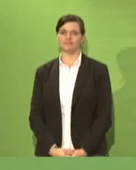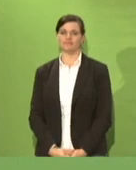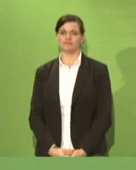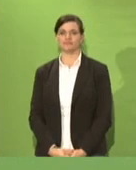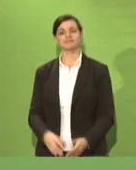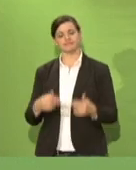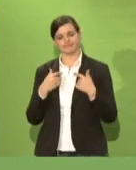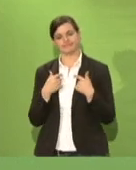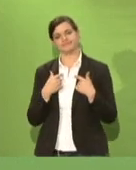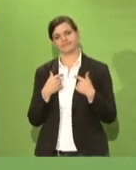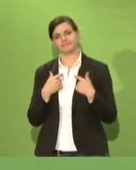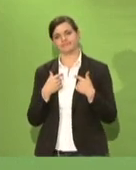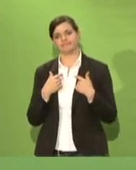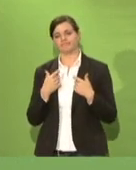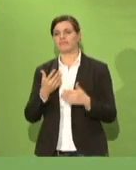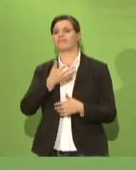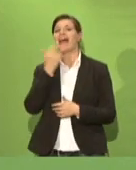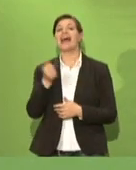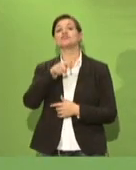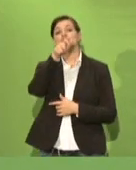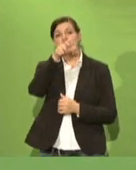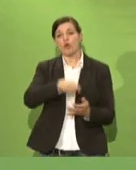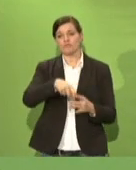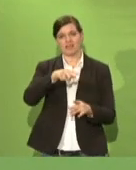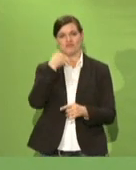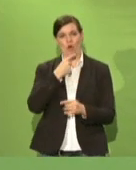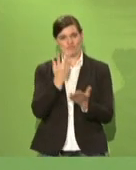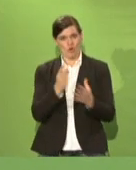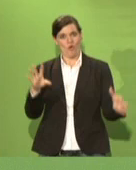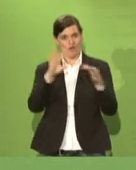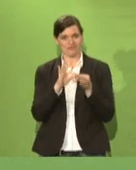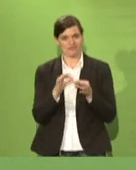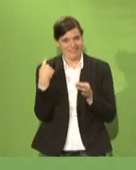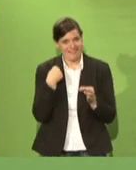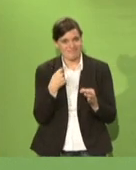Und dann bin ich bei den Heizungspumpen aus Dortmund.